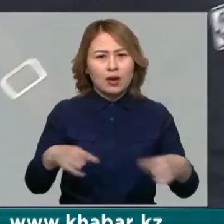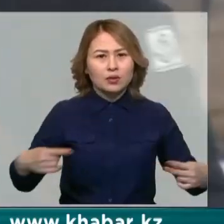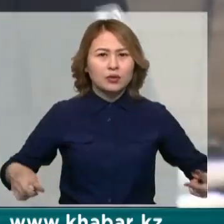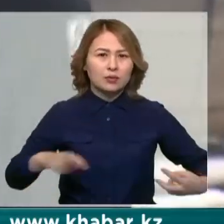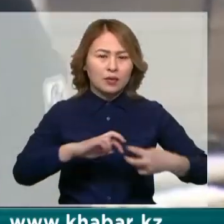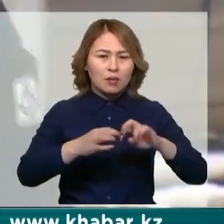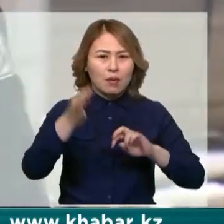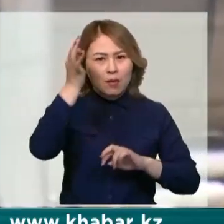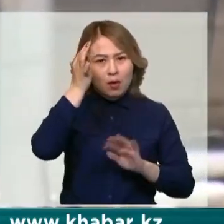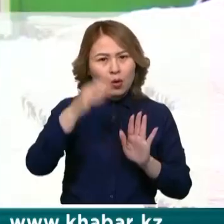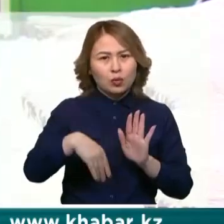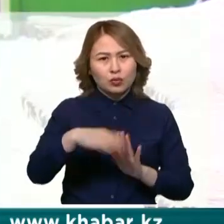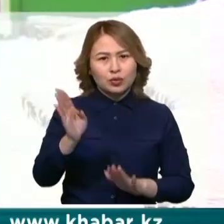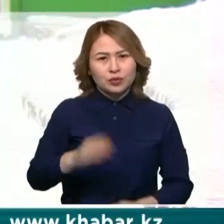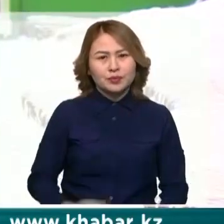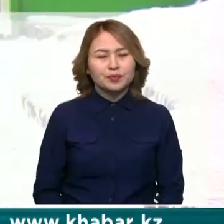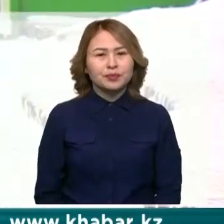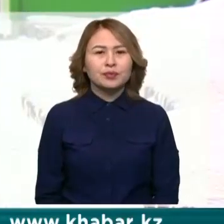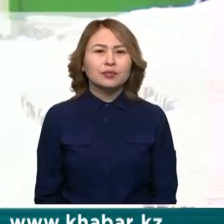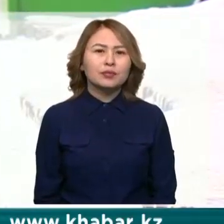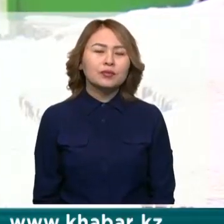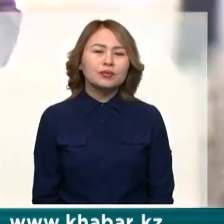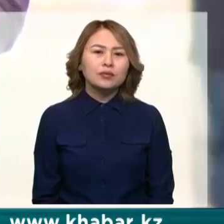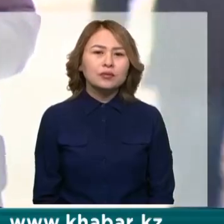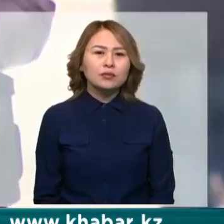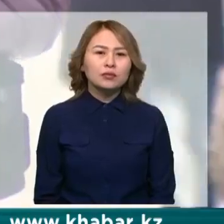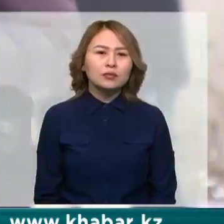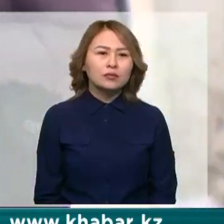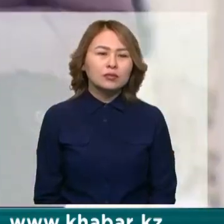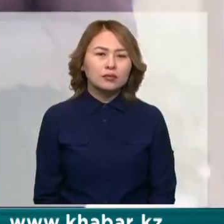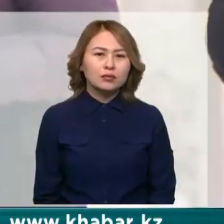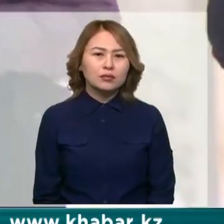ескерген жөн дейді ол. Лаура Қуанышқызы, Дана Мырзатай, Аманжол Байғазин,